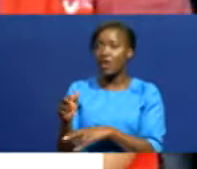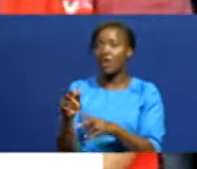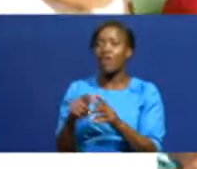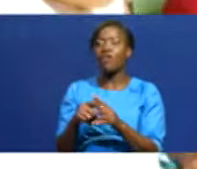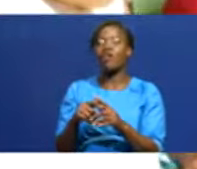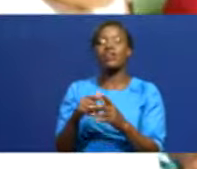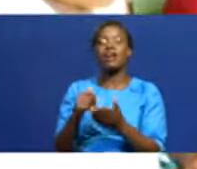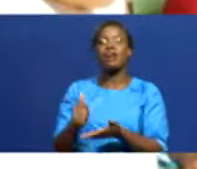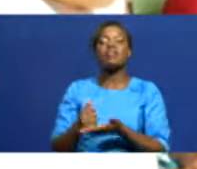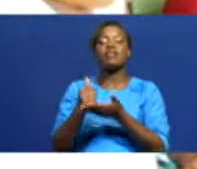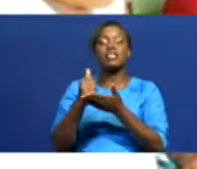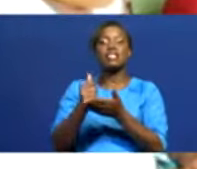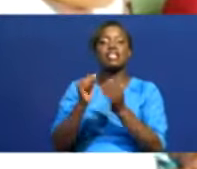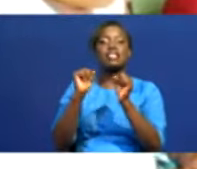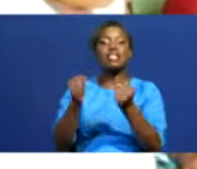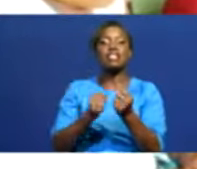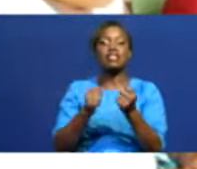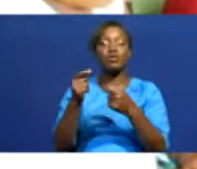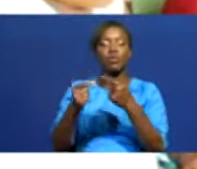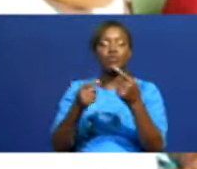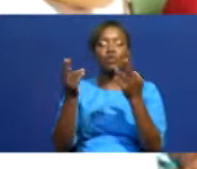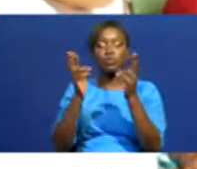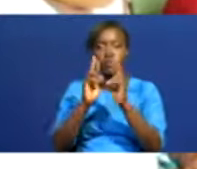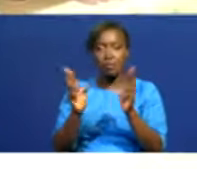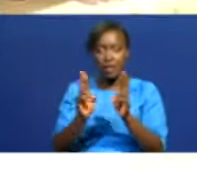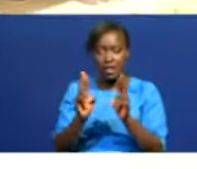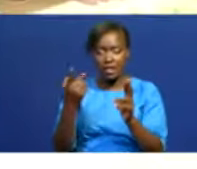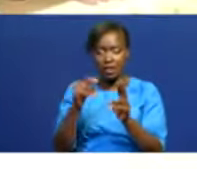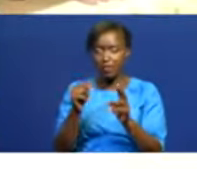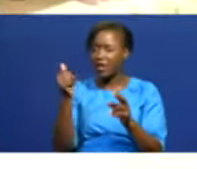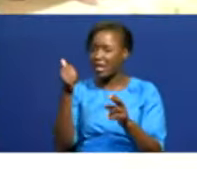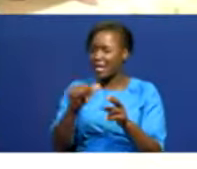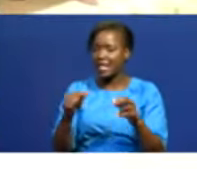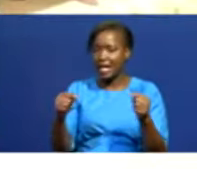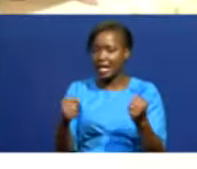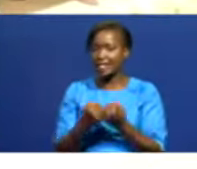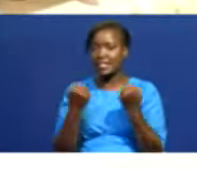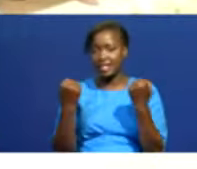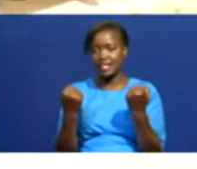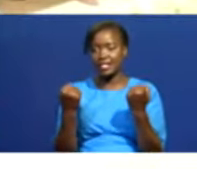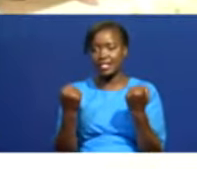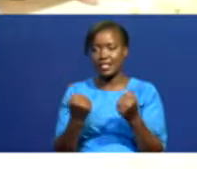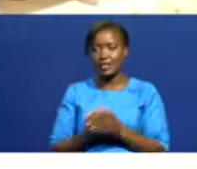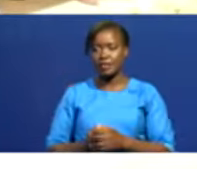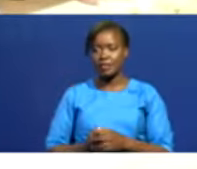aid and rescue operations to prepare them for eventualities.